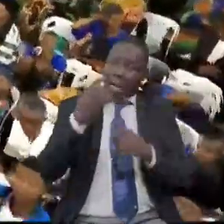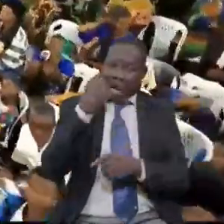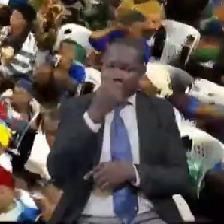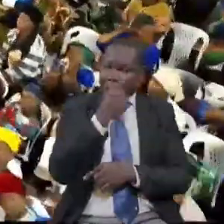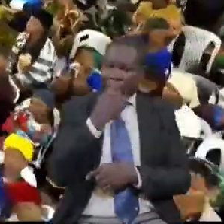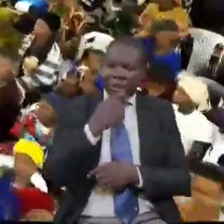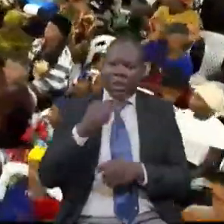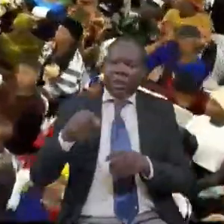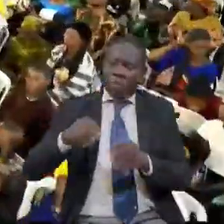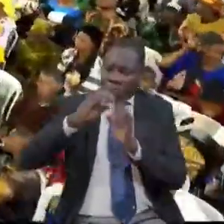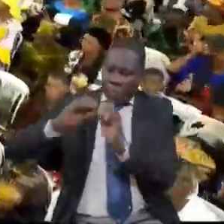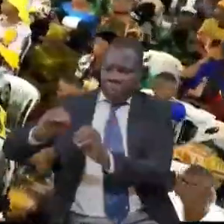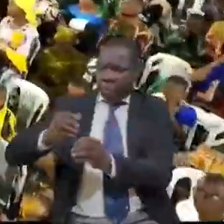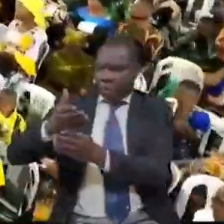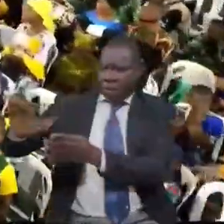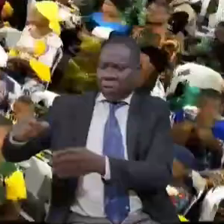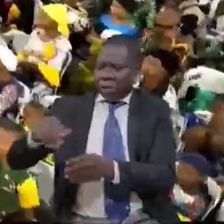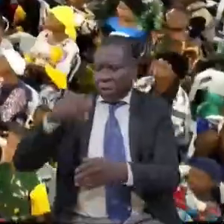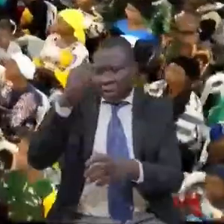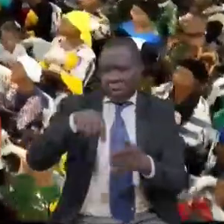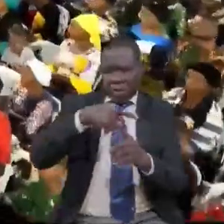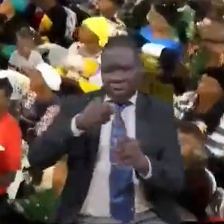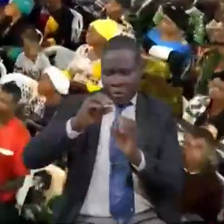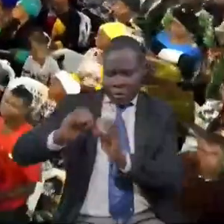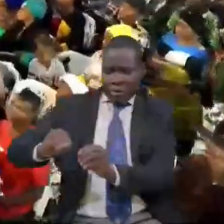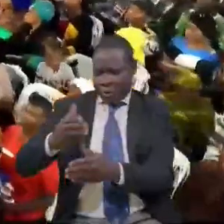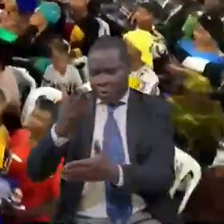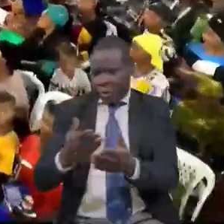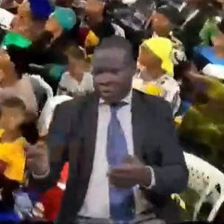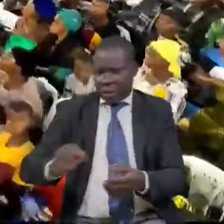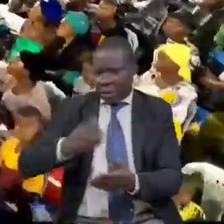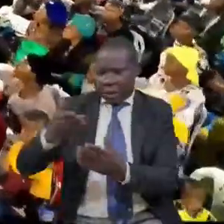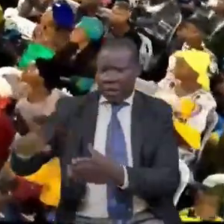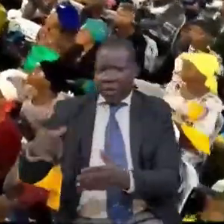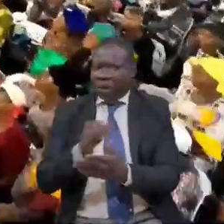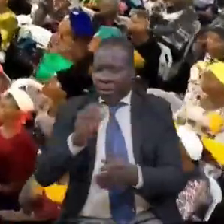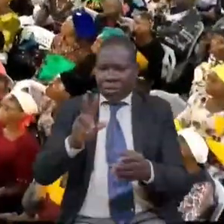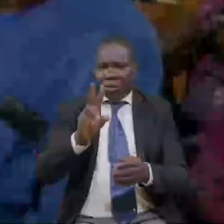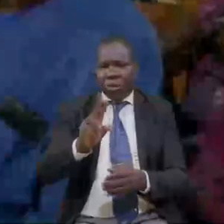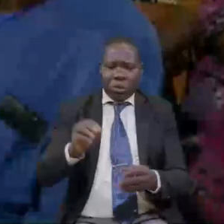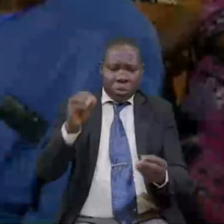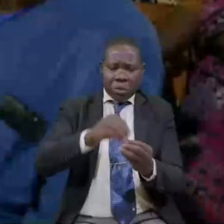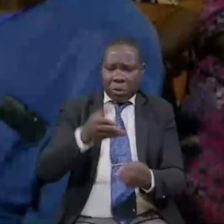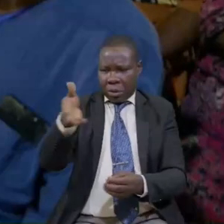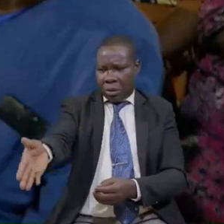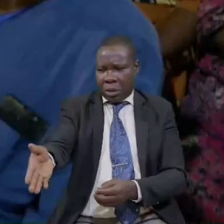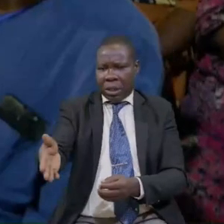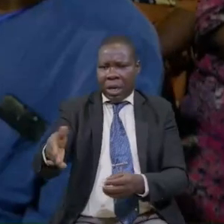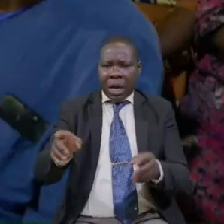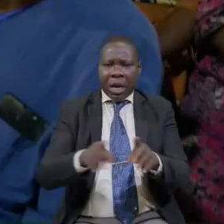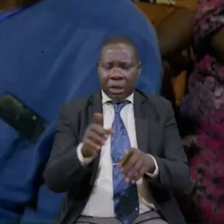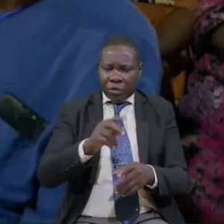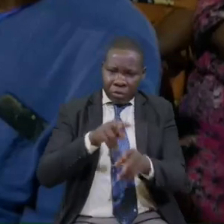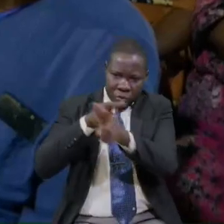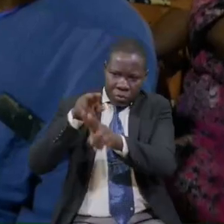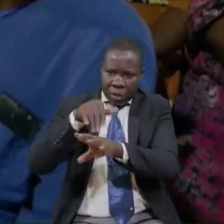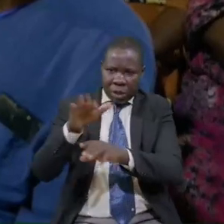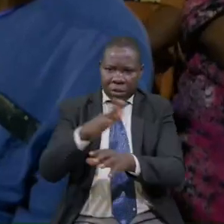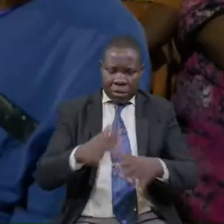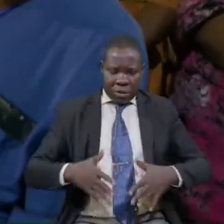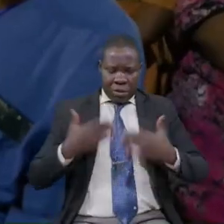Alors, vous devez, si vous ôtez quelque chose, la chose-là ne sera plus là. Donc, vous examinez votre